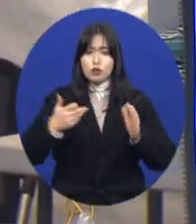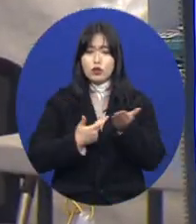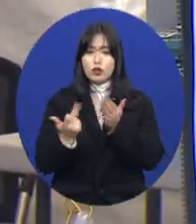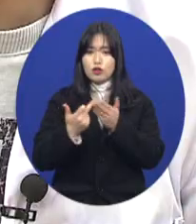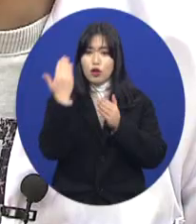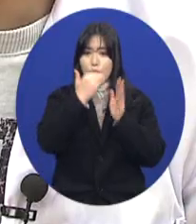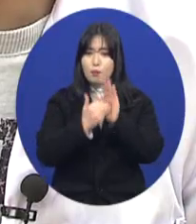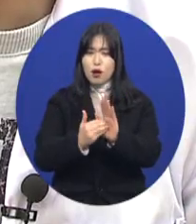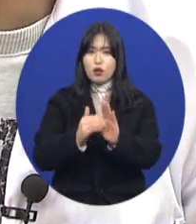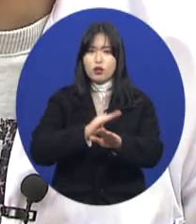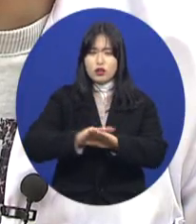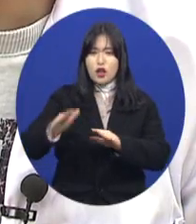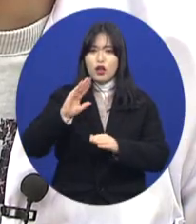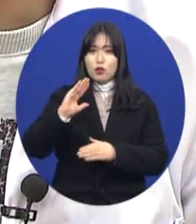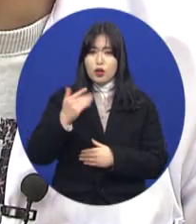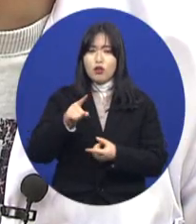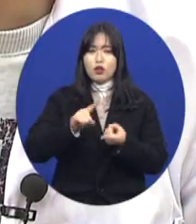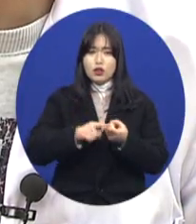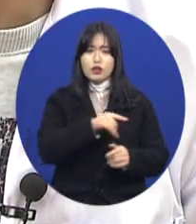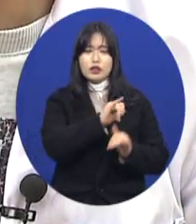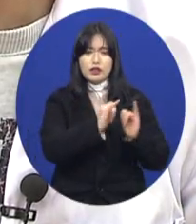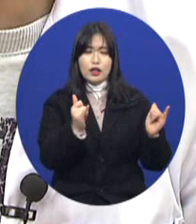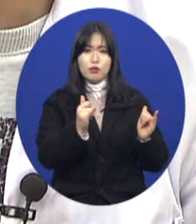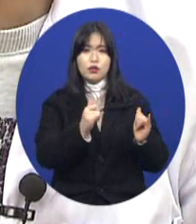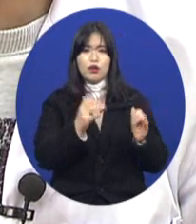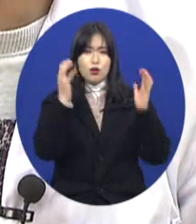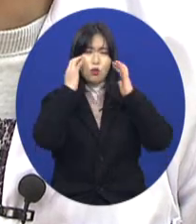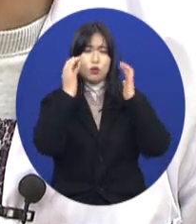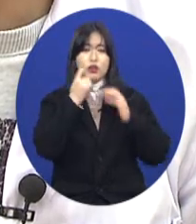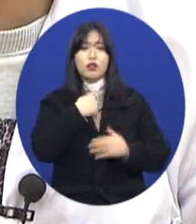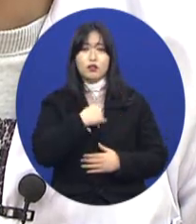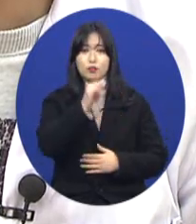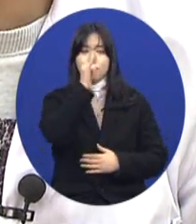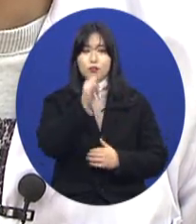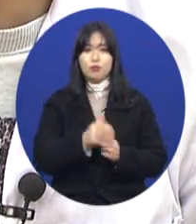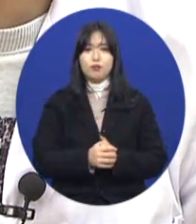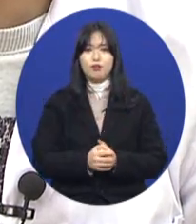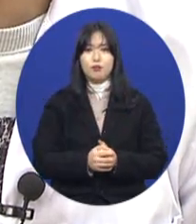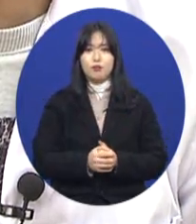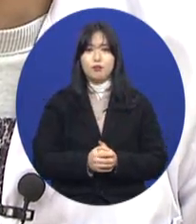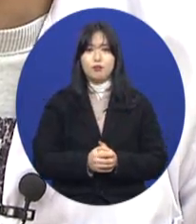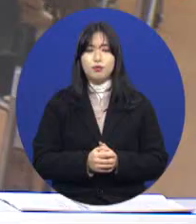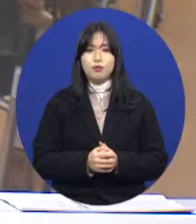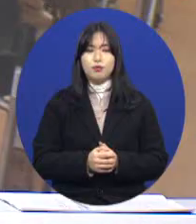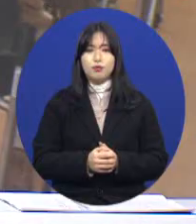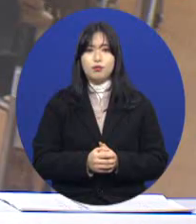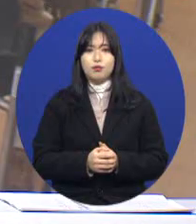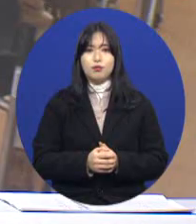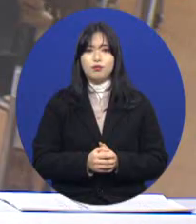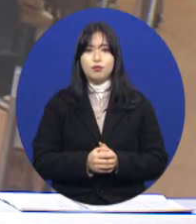있었던 데는 이들의 노고가 있었습니다 mbc 뉴스 박지원 입니다